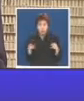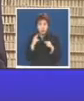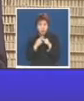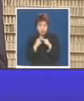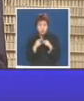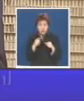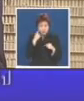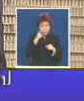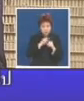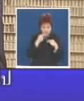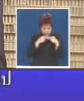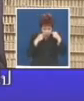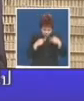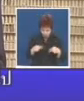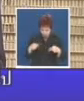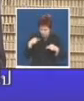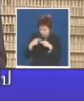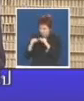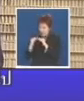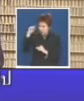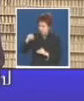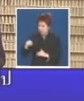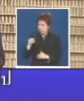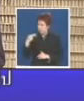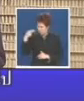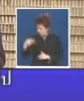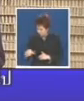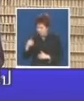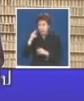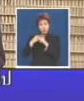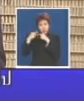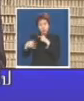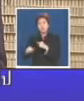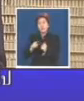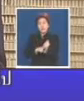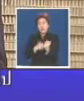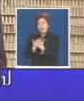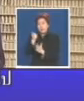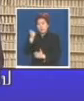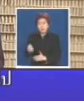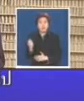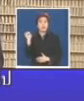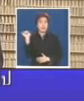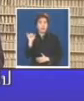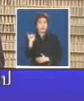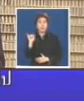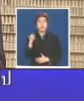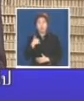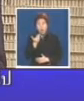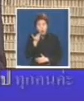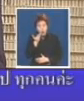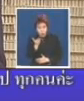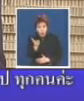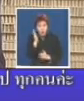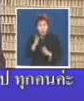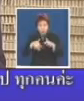ชื่อที่ส่งมานั้นเกินความเป็นจริงไปหลายหมื่นชื่ออย่างนี้เป็นต้นนะครับทำให้เกิดความล่าช้าในการจ่ายเงินเพราะฉะนั้นก็อยากจะขอความร่วมมือจากพี่น้องประชา